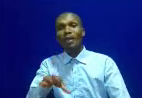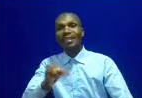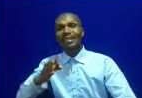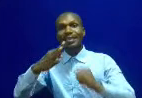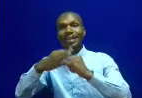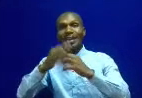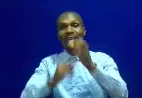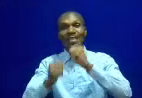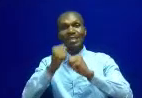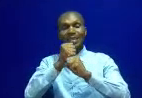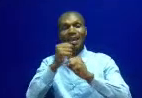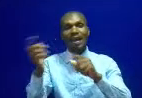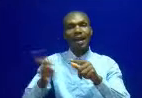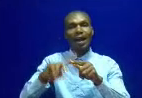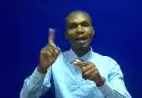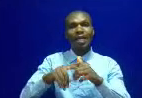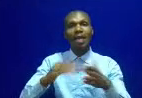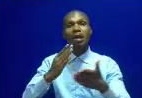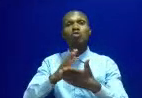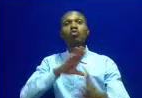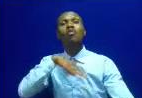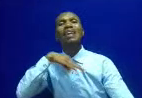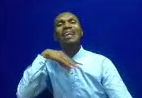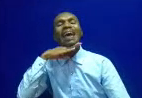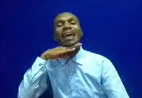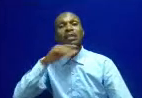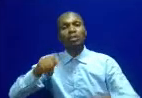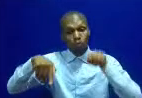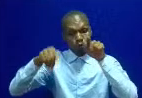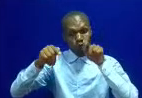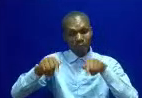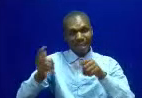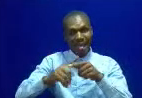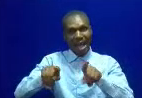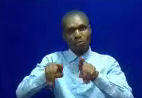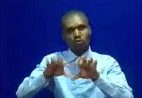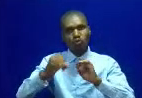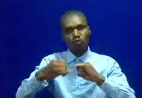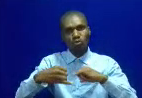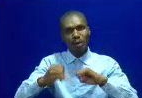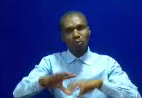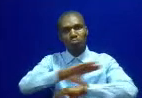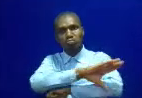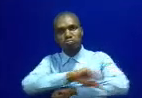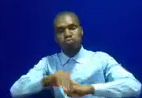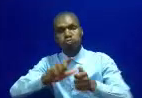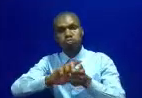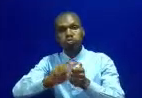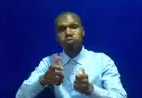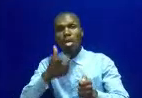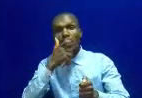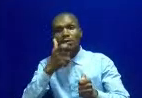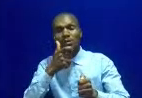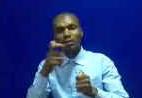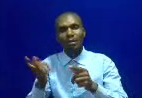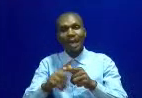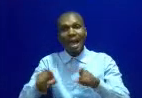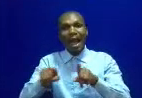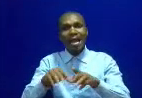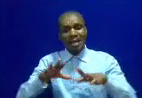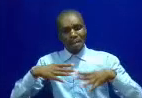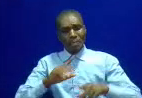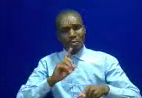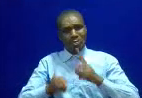merongeveri netato abwasa wakago siro kumabuwa yri tukuli ya lero kerate makoi vachimando go sevituma sense meyo wa santo wa